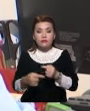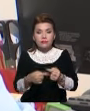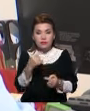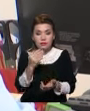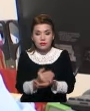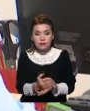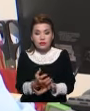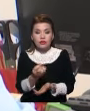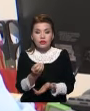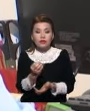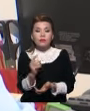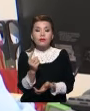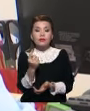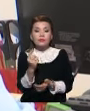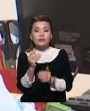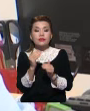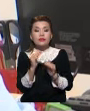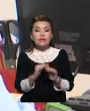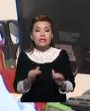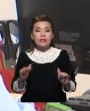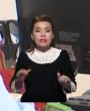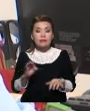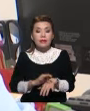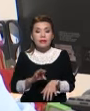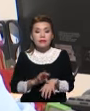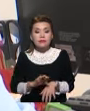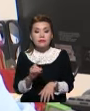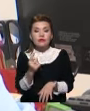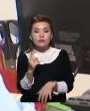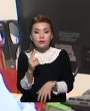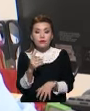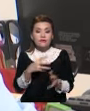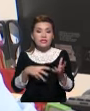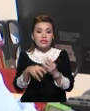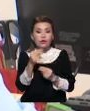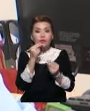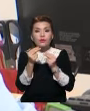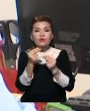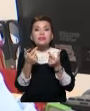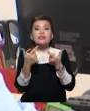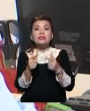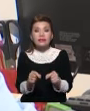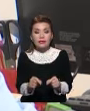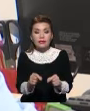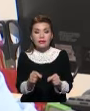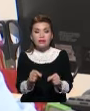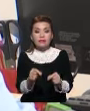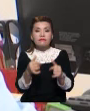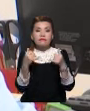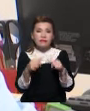И сейчас почему идет тенденция сахарного диабета, потому что все сейчас кушают где? Это уже